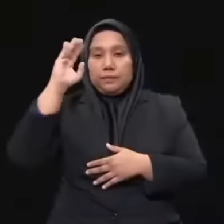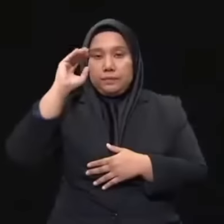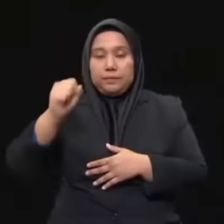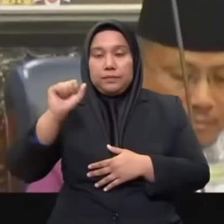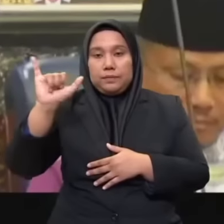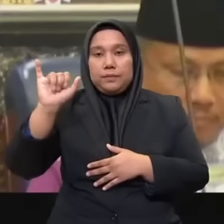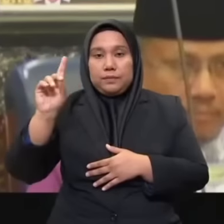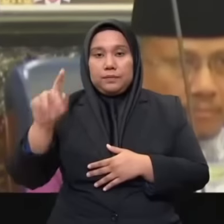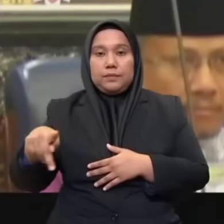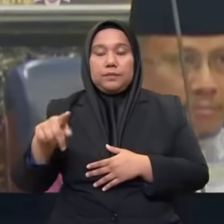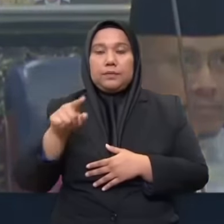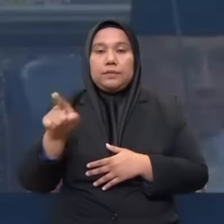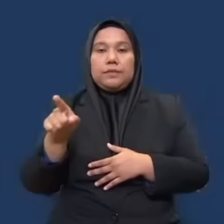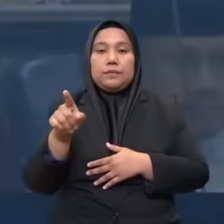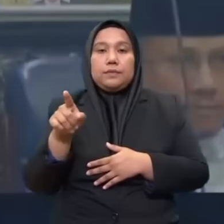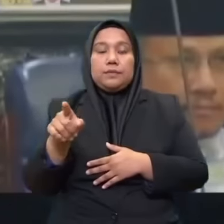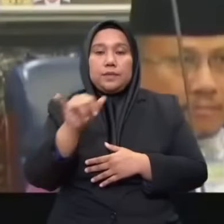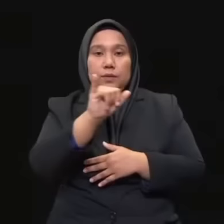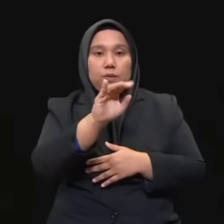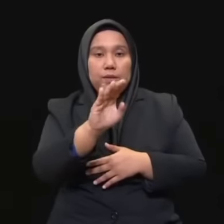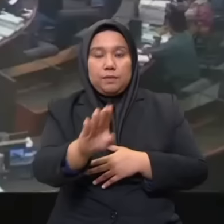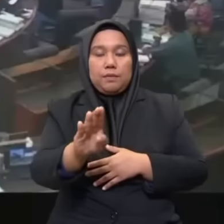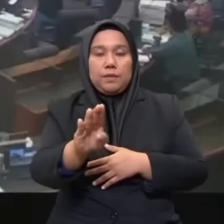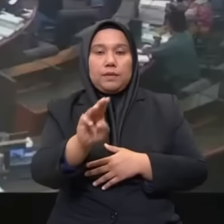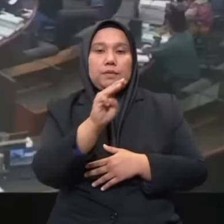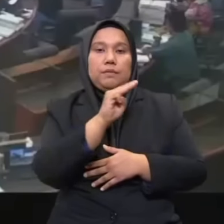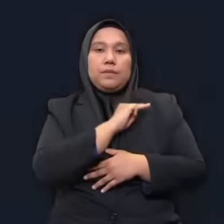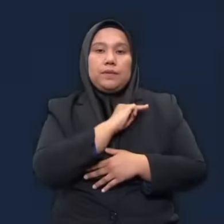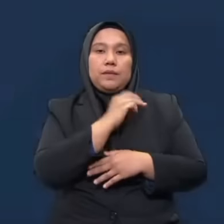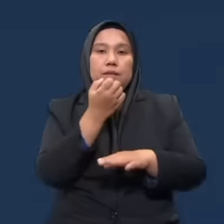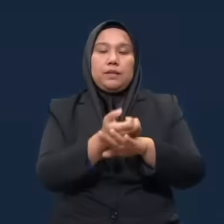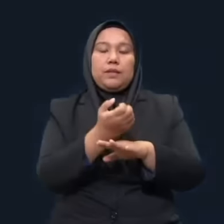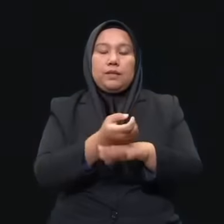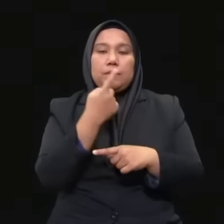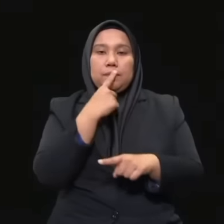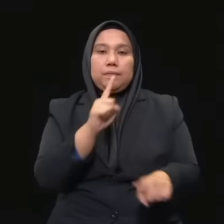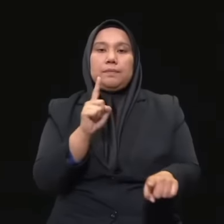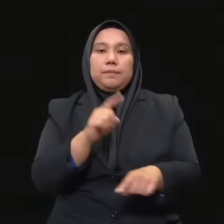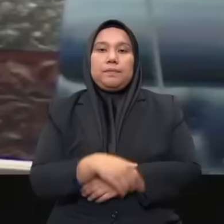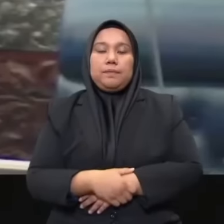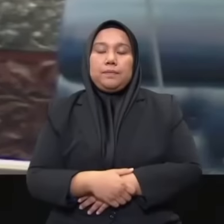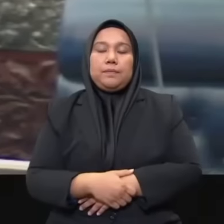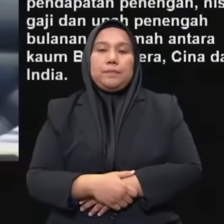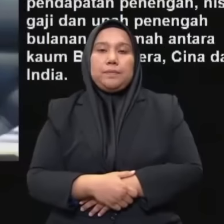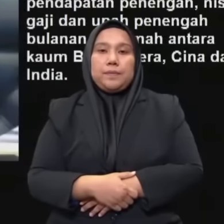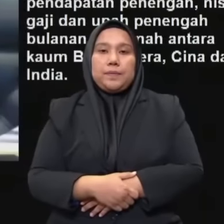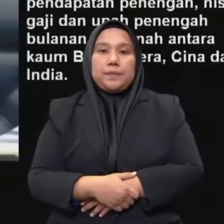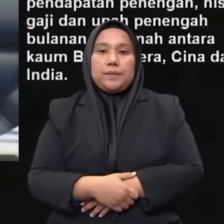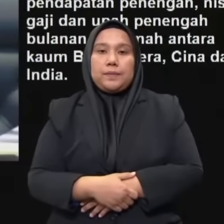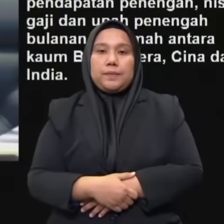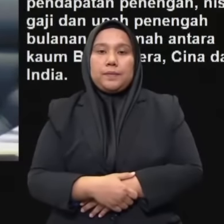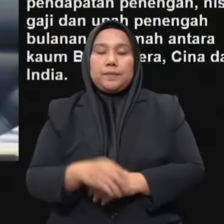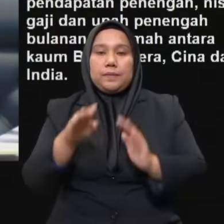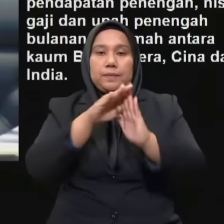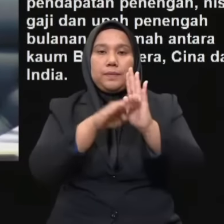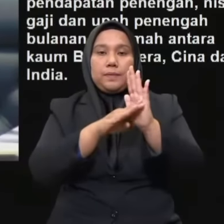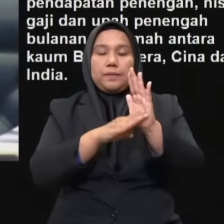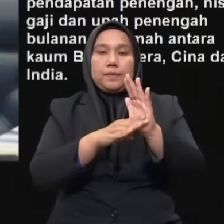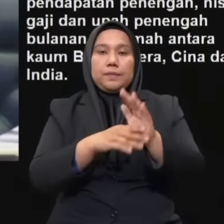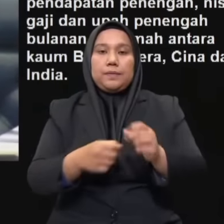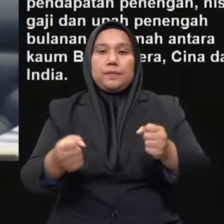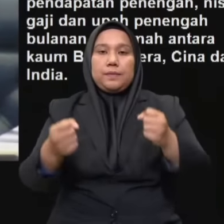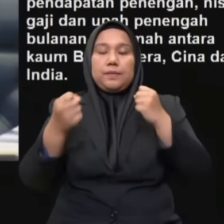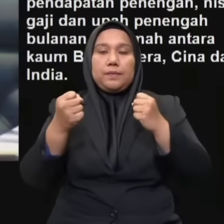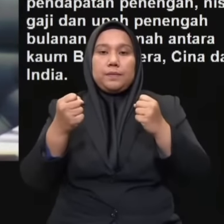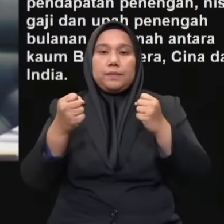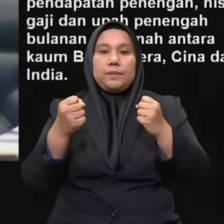Hormat Menteri Ekonomi untuk menjawab. Terima kasih Datuk Yang di-Pertua. Terima kasih Kuala Terengganu. Agenda pemerkasaan Bumi